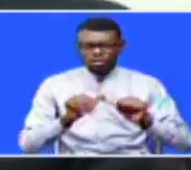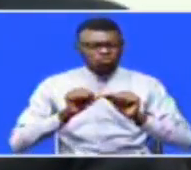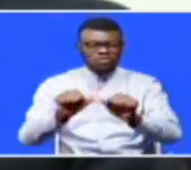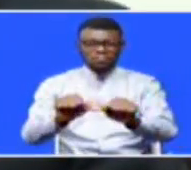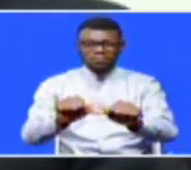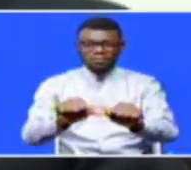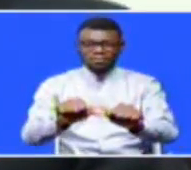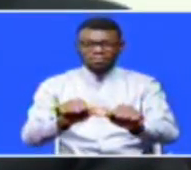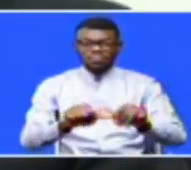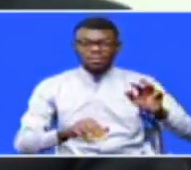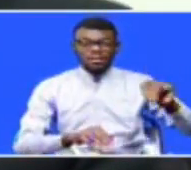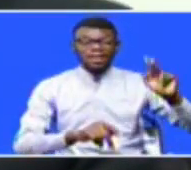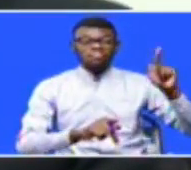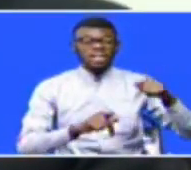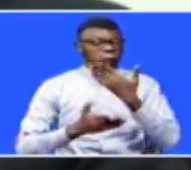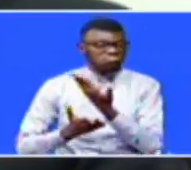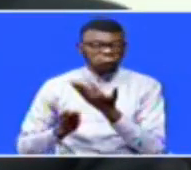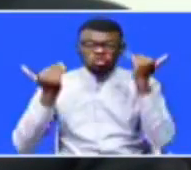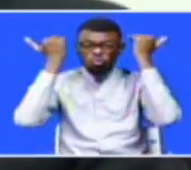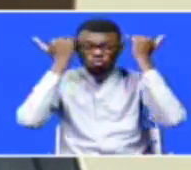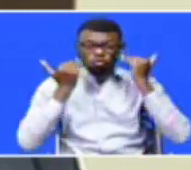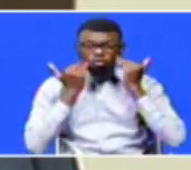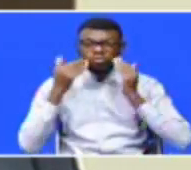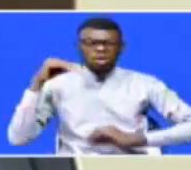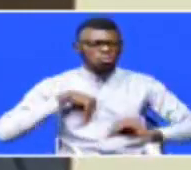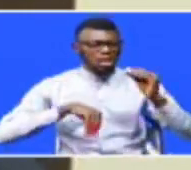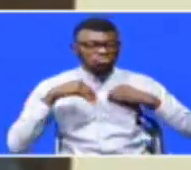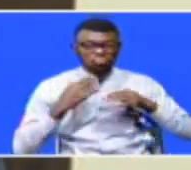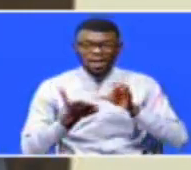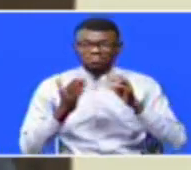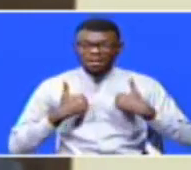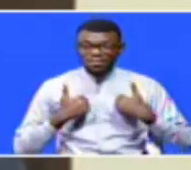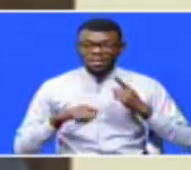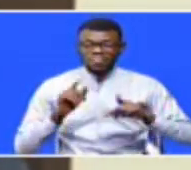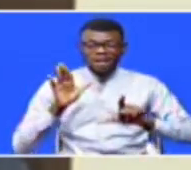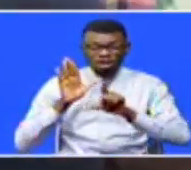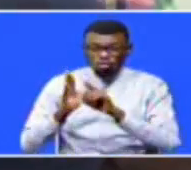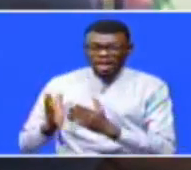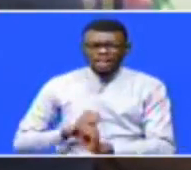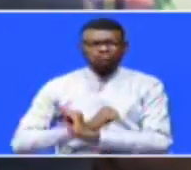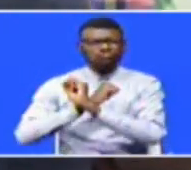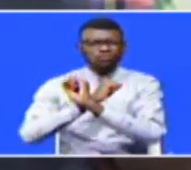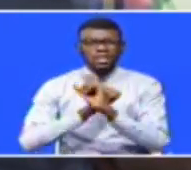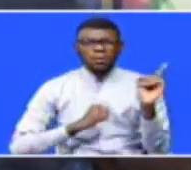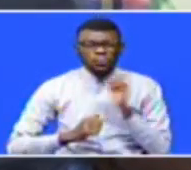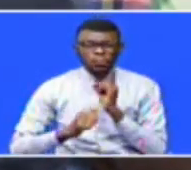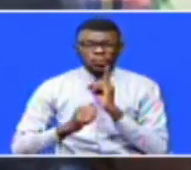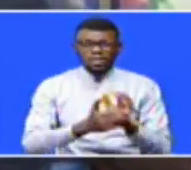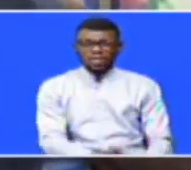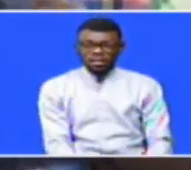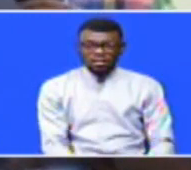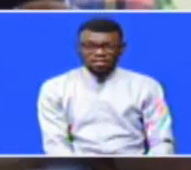Mahakamani mbunge wa Sirisia John Waluke alipatikana na hatia, lakini utetezi wake ulikuwa mkubwa tu. Many of us here